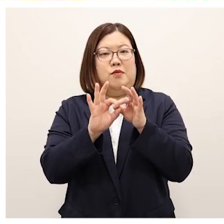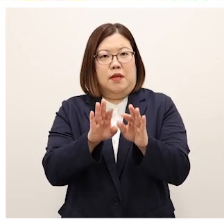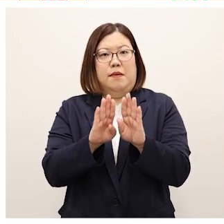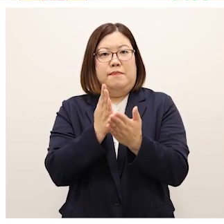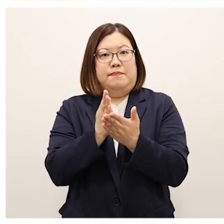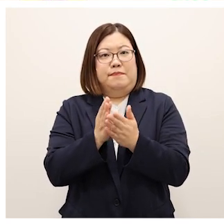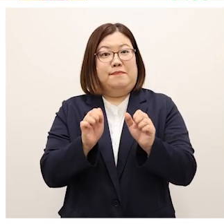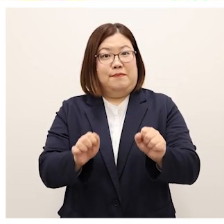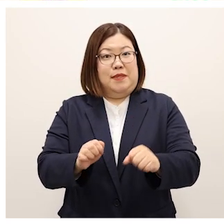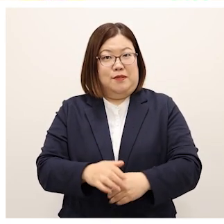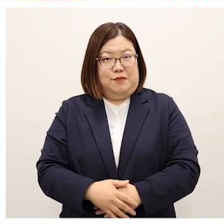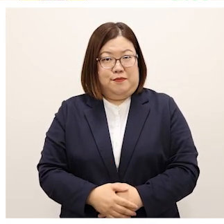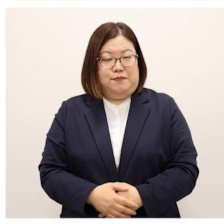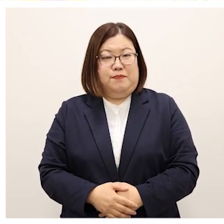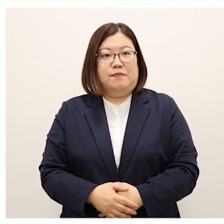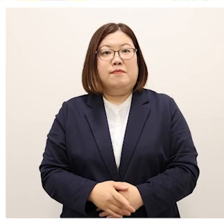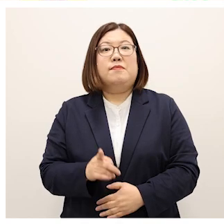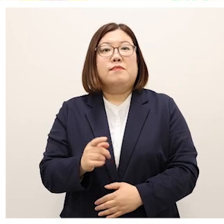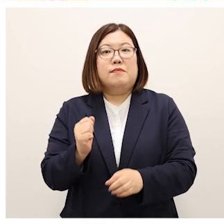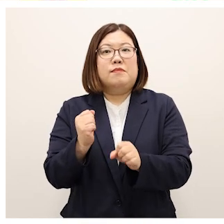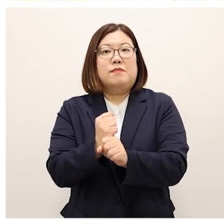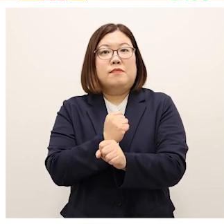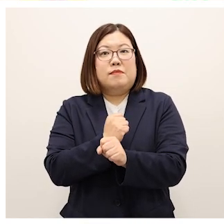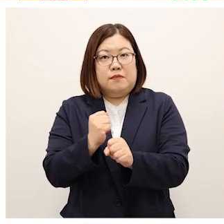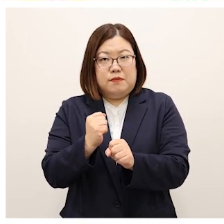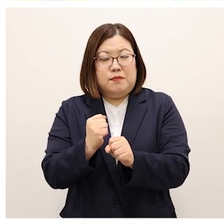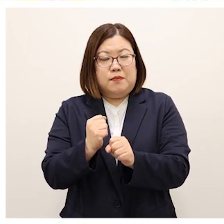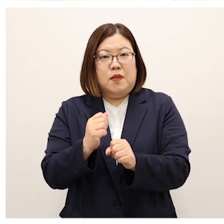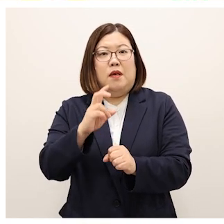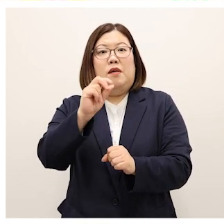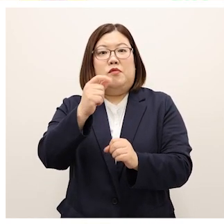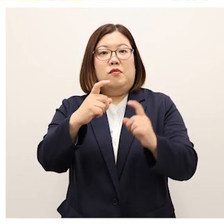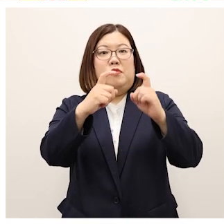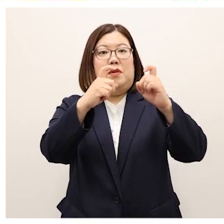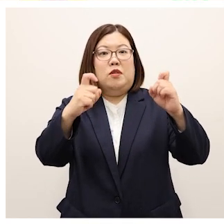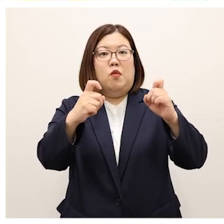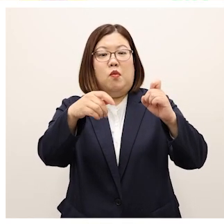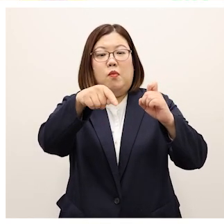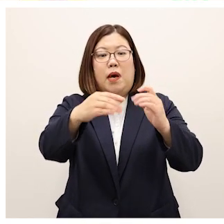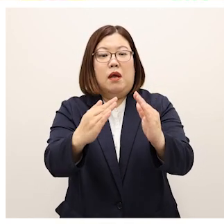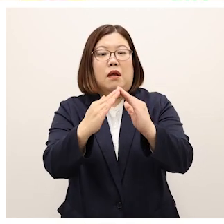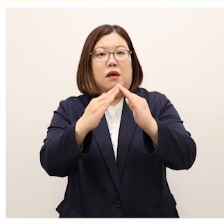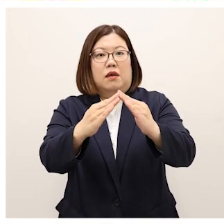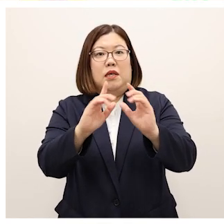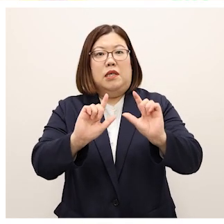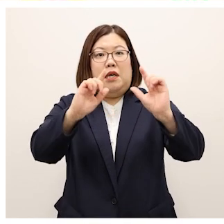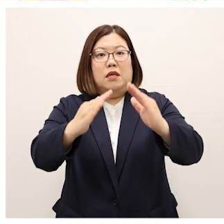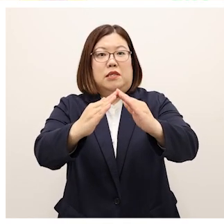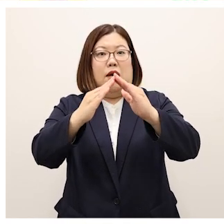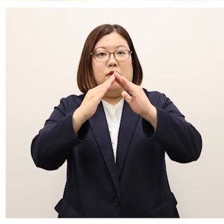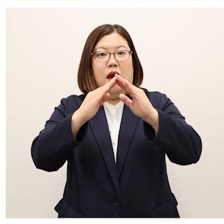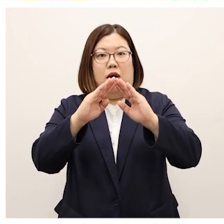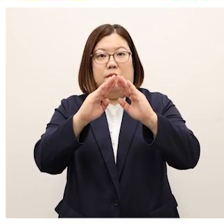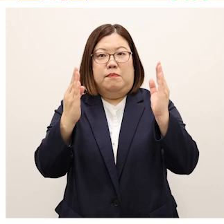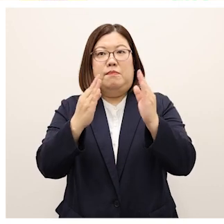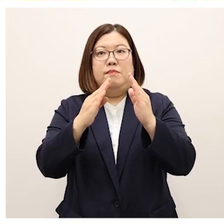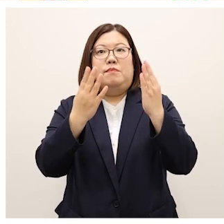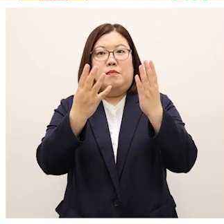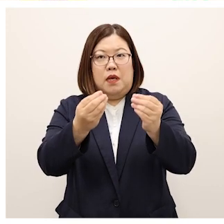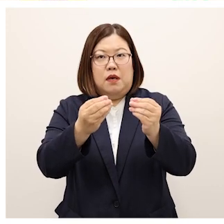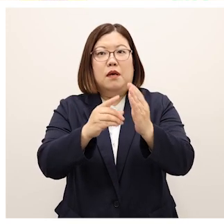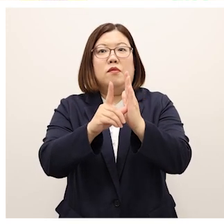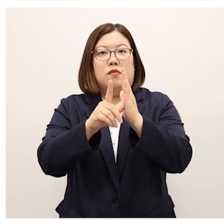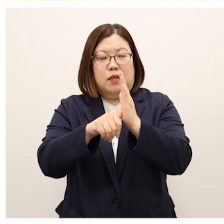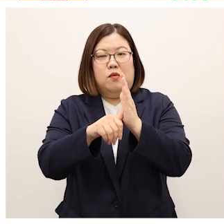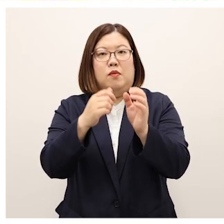開催についてご説明いたします。授業は9ページをご覧ください。この授業は土浦城